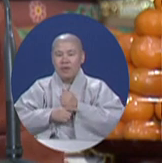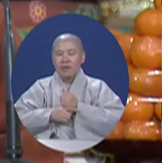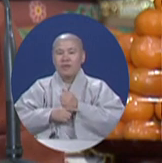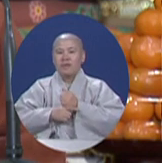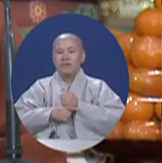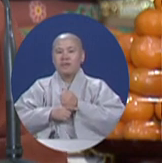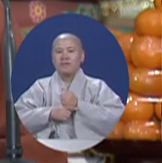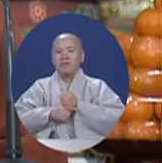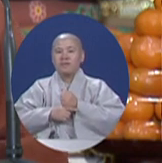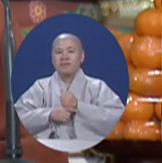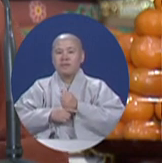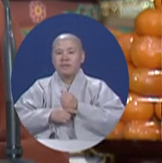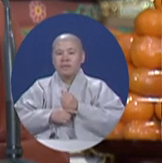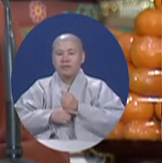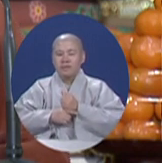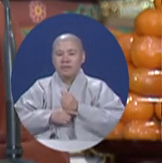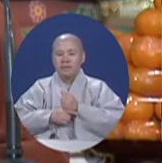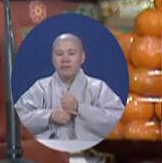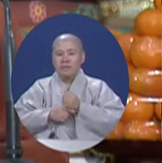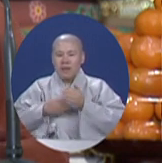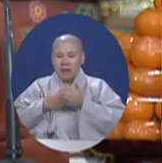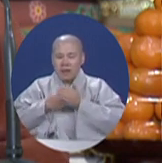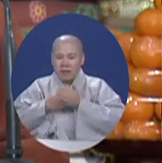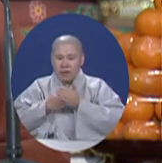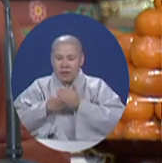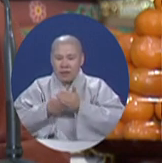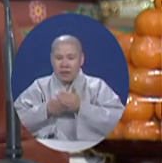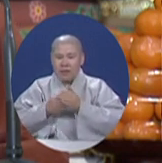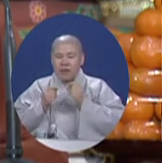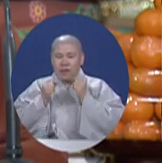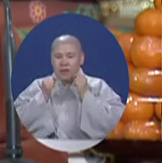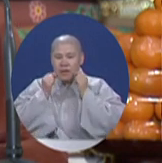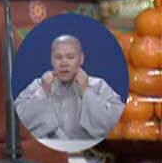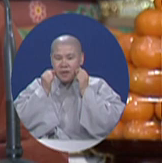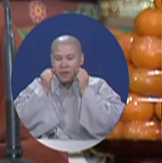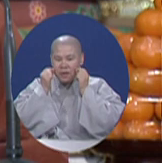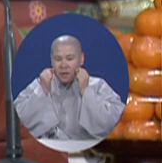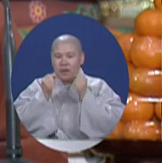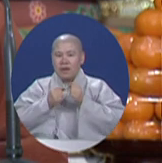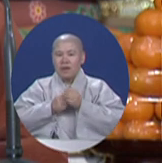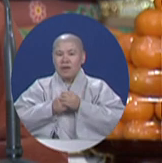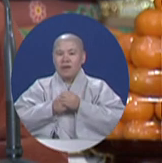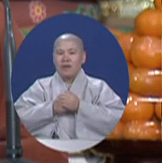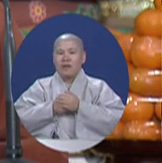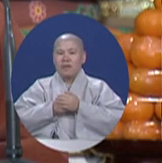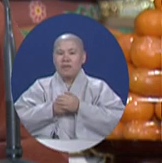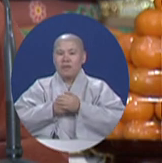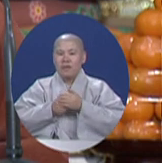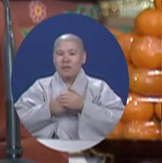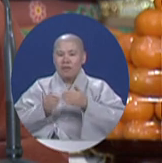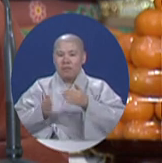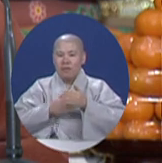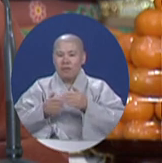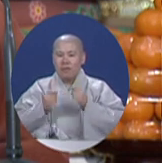지허지명이라 해요. 지극히 비고 지극히 밝다. 이게요.